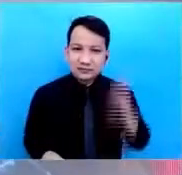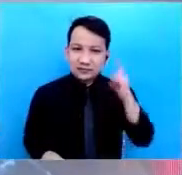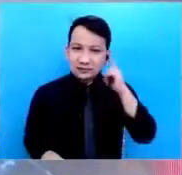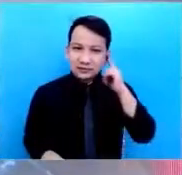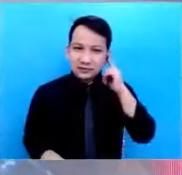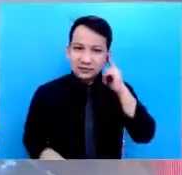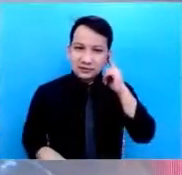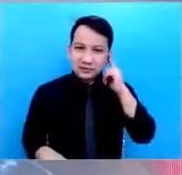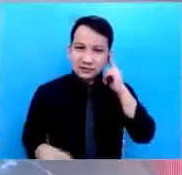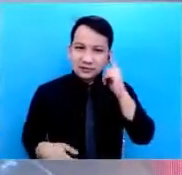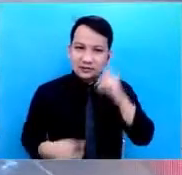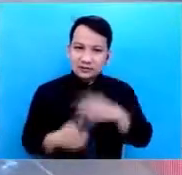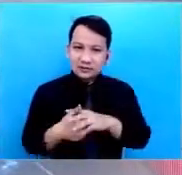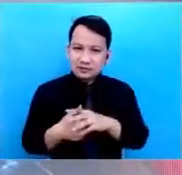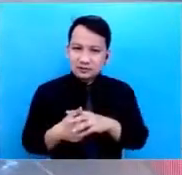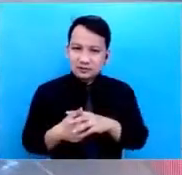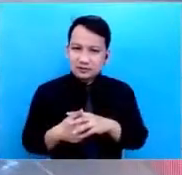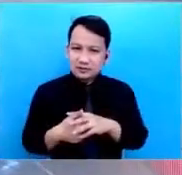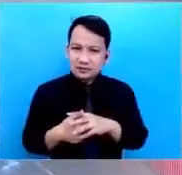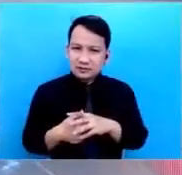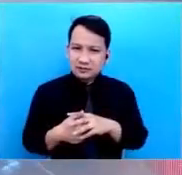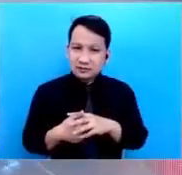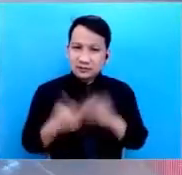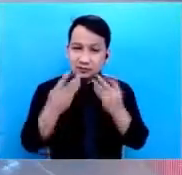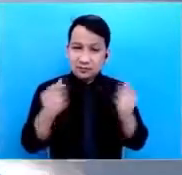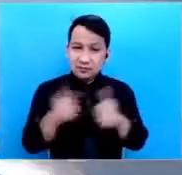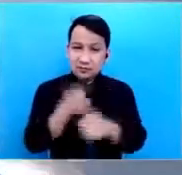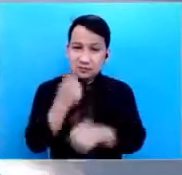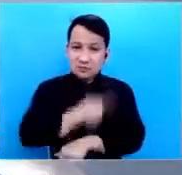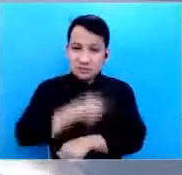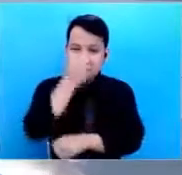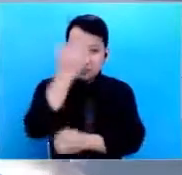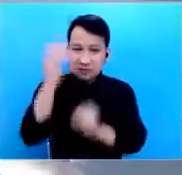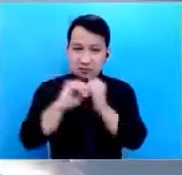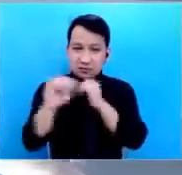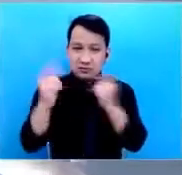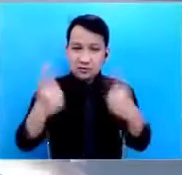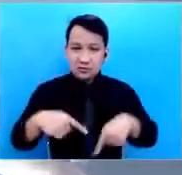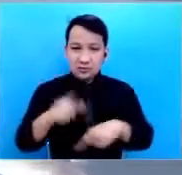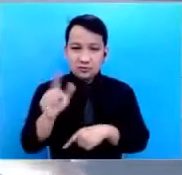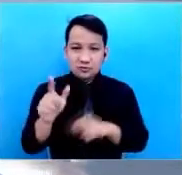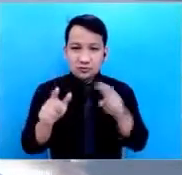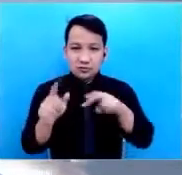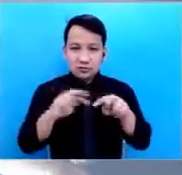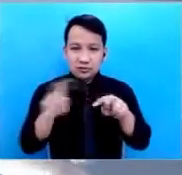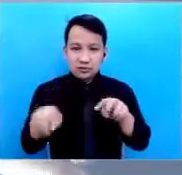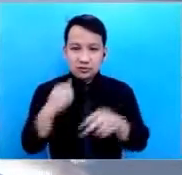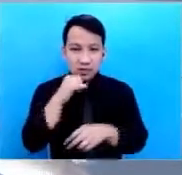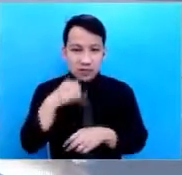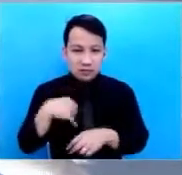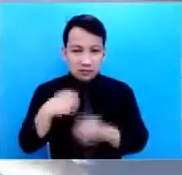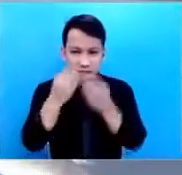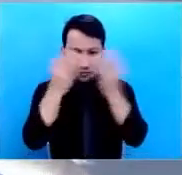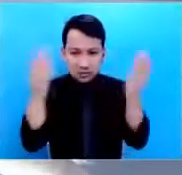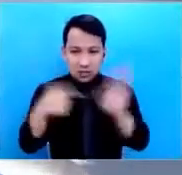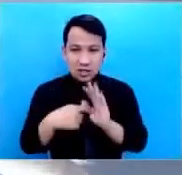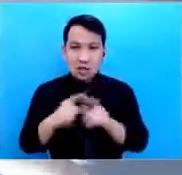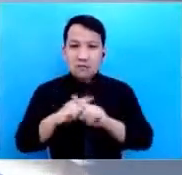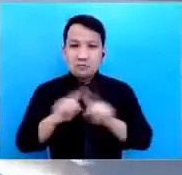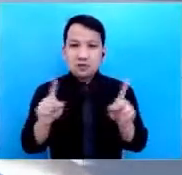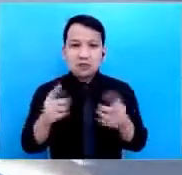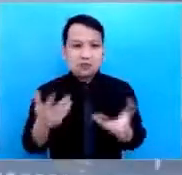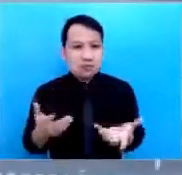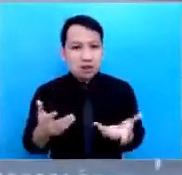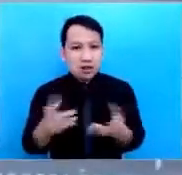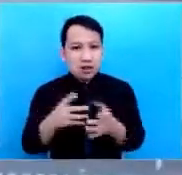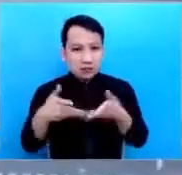si presidential candidate Leody de Guzman sa unang araw ng kampanya para sa 2022 elections kahapon. Yun nga lang, walang